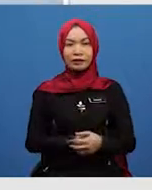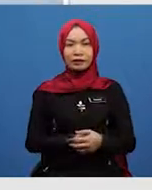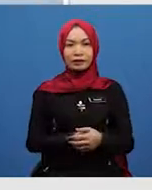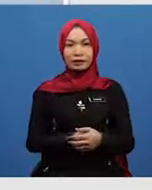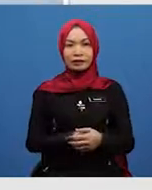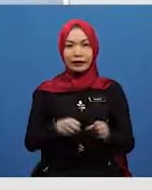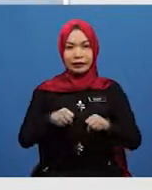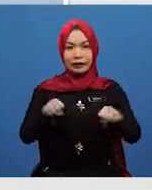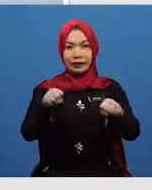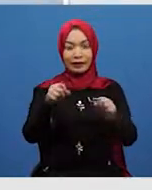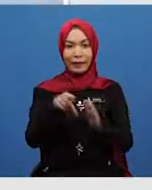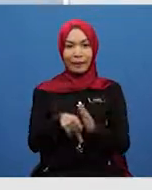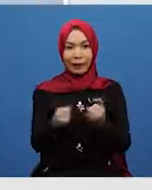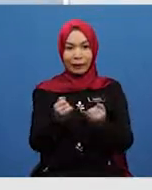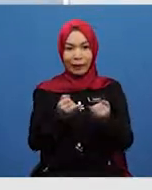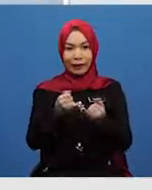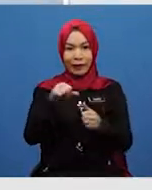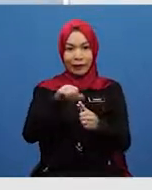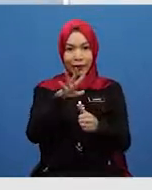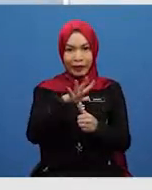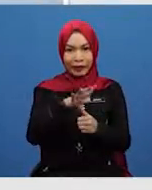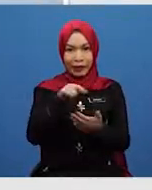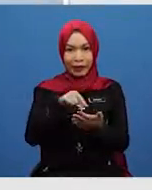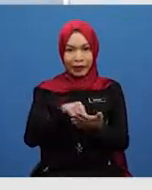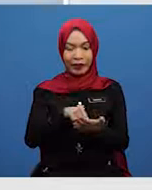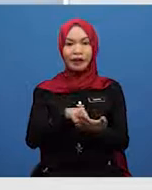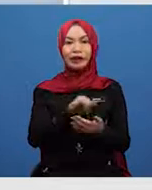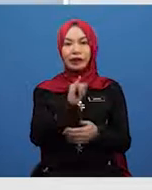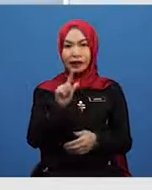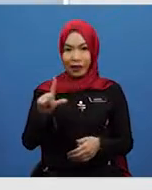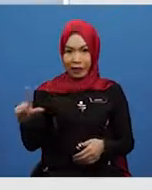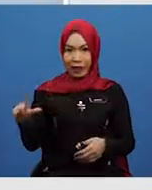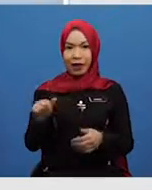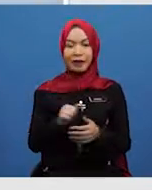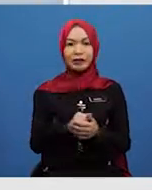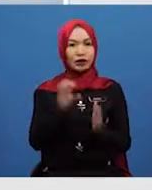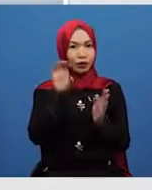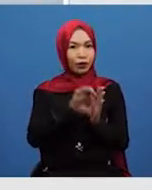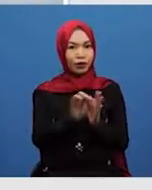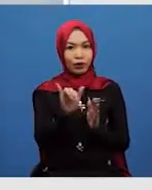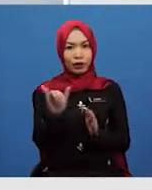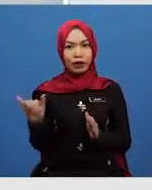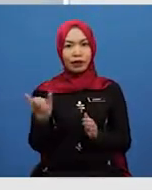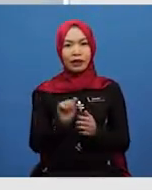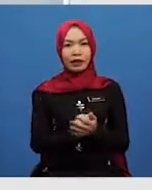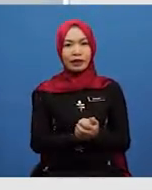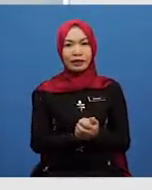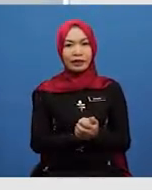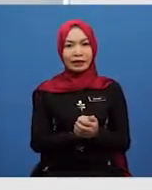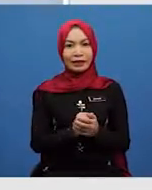sistem pemerintahan yang berkesan ini antaranya ialah seperti sawahku